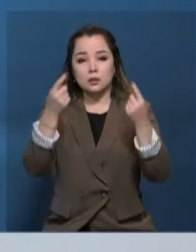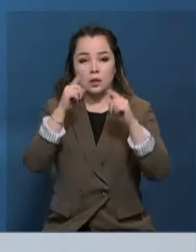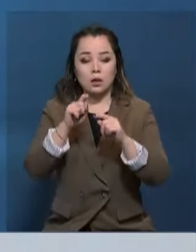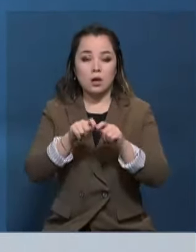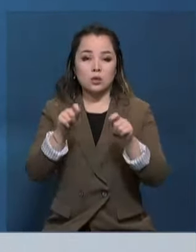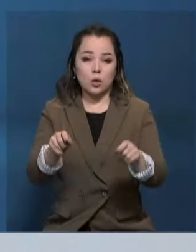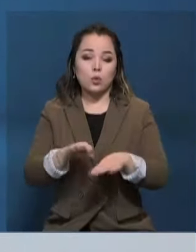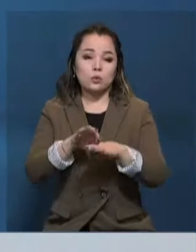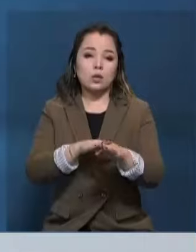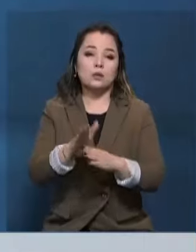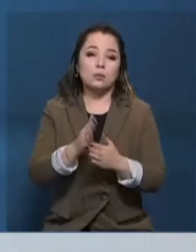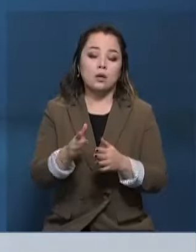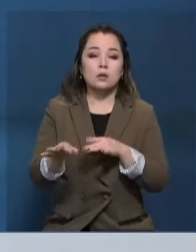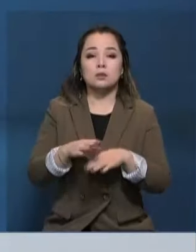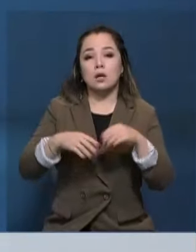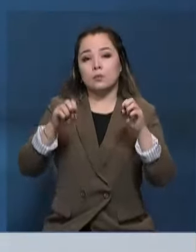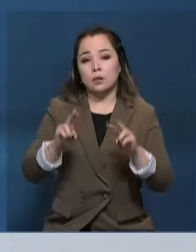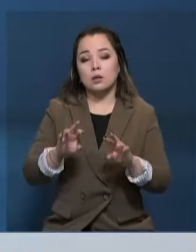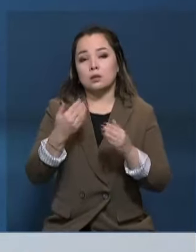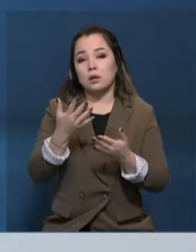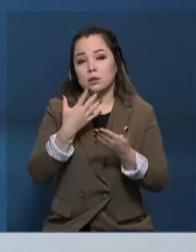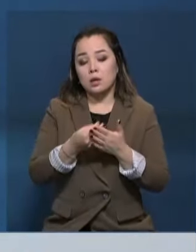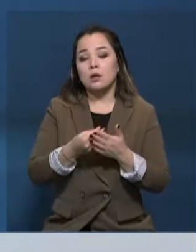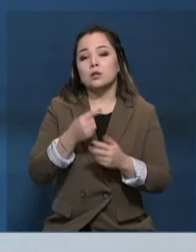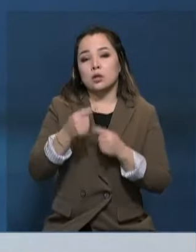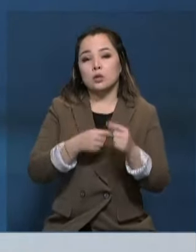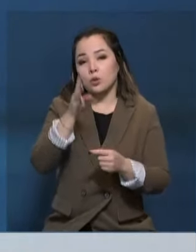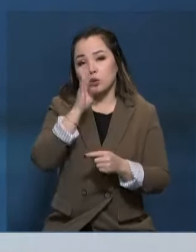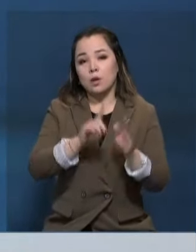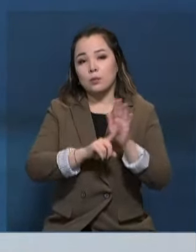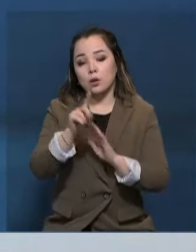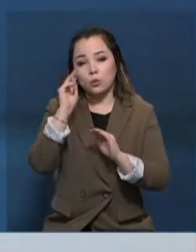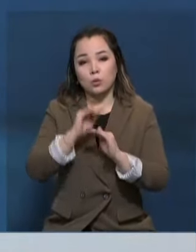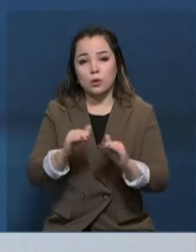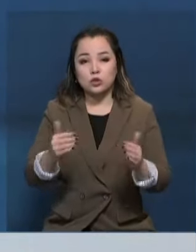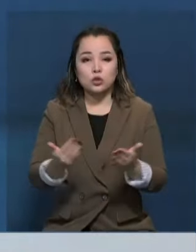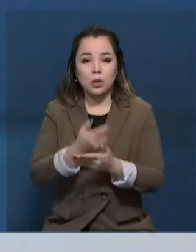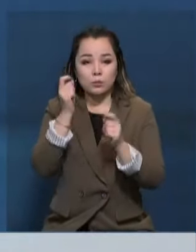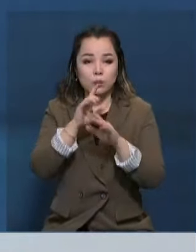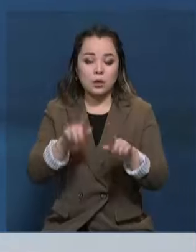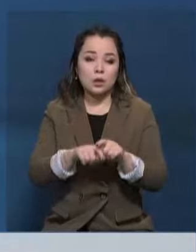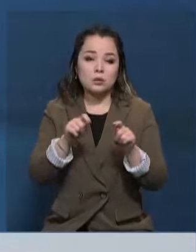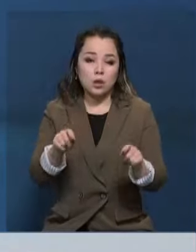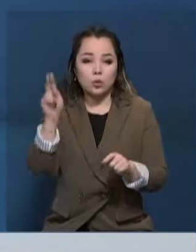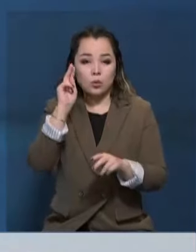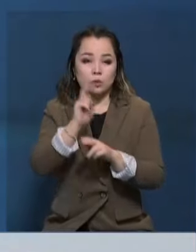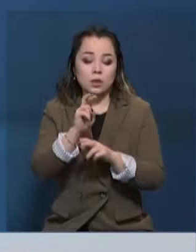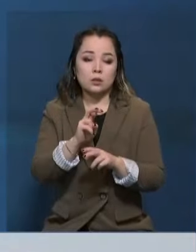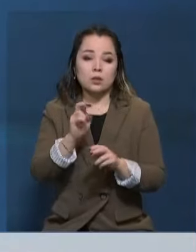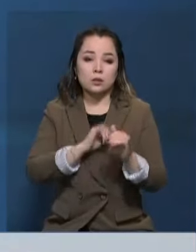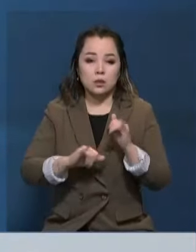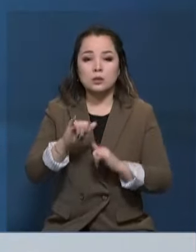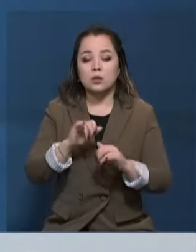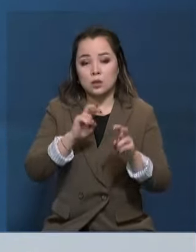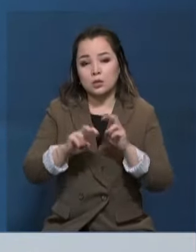техникалық ашылу өткізілді. Сала мамандарының айтуынша, келесі 90-нан бастап оқушылар жаңа білім ошағында оқу ізденісін